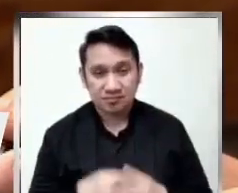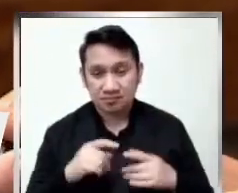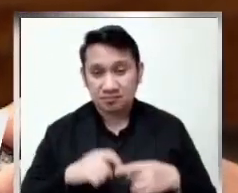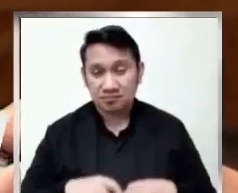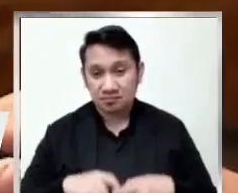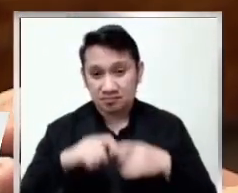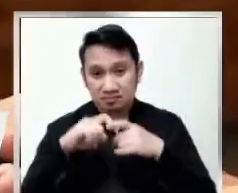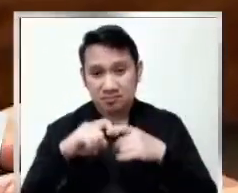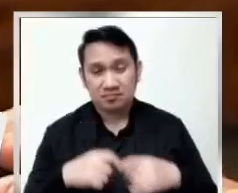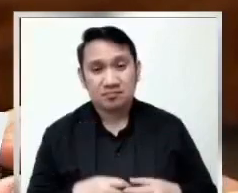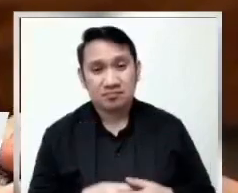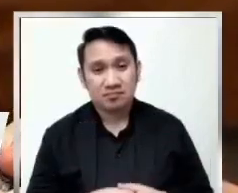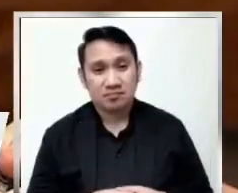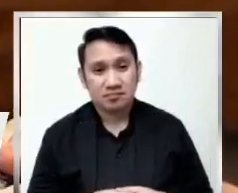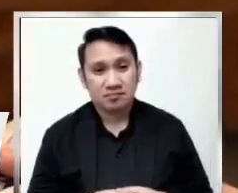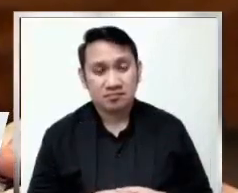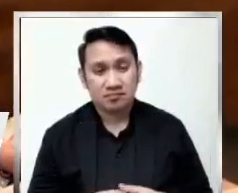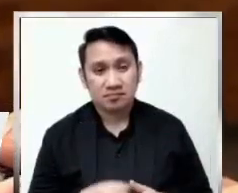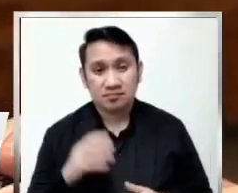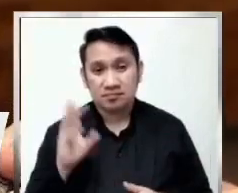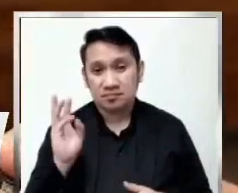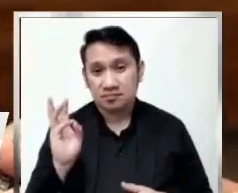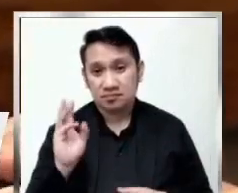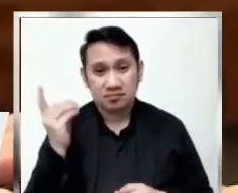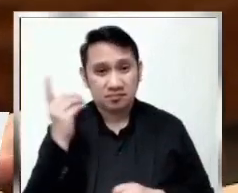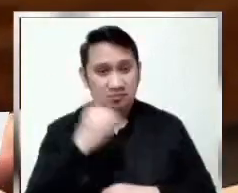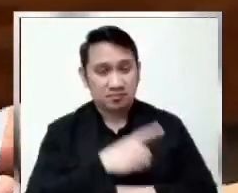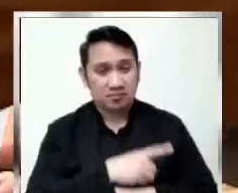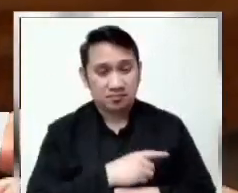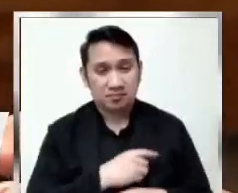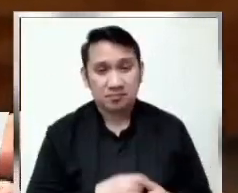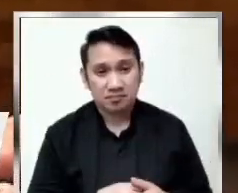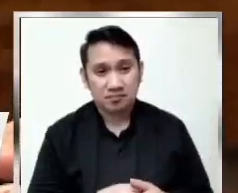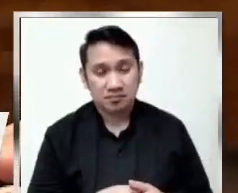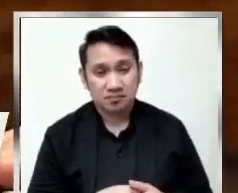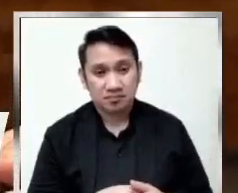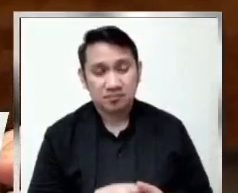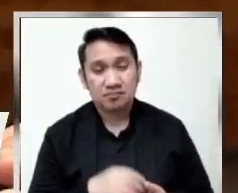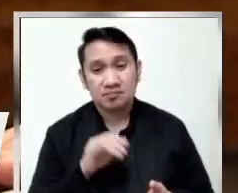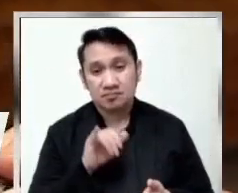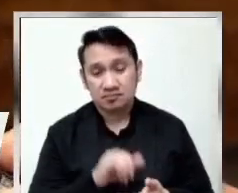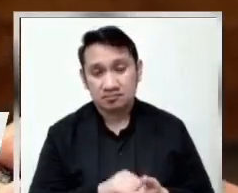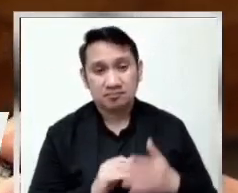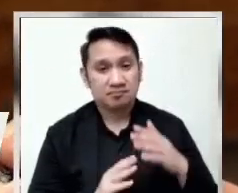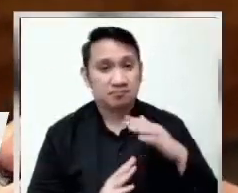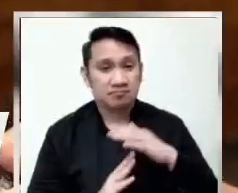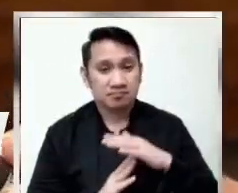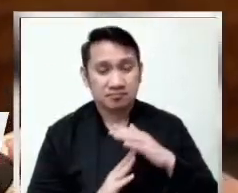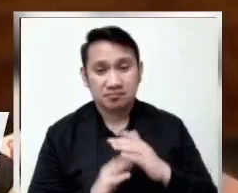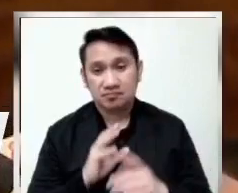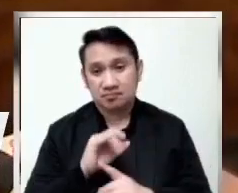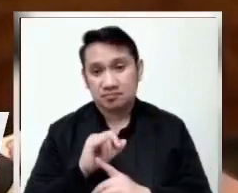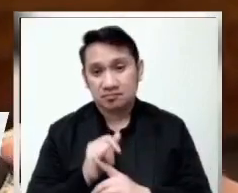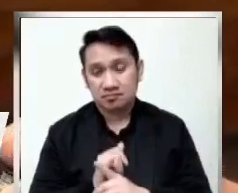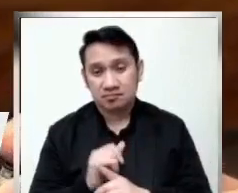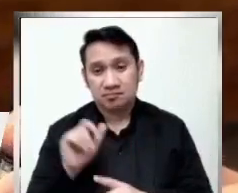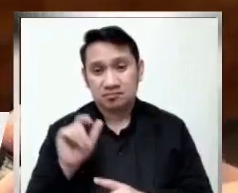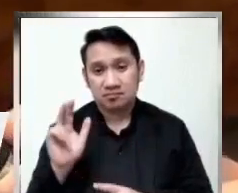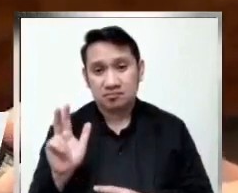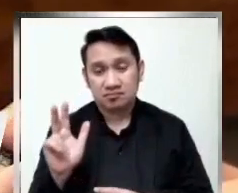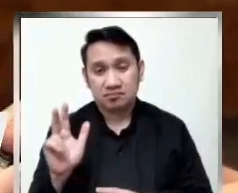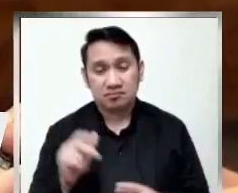for another 60 days and that will expire on July 30th.